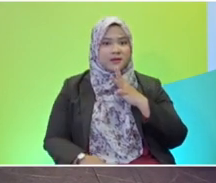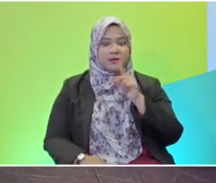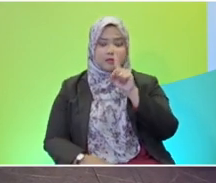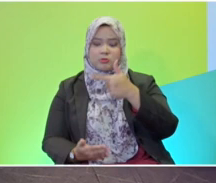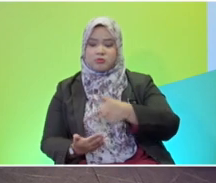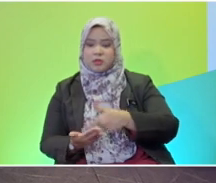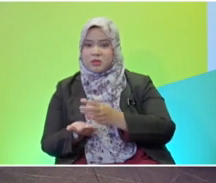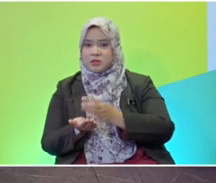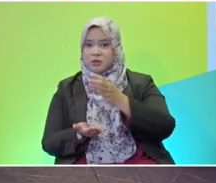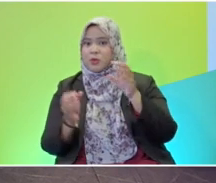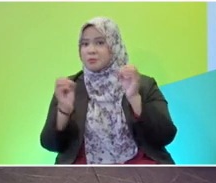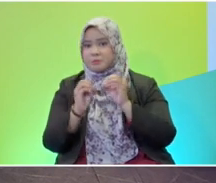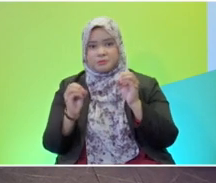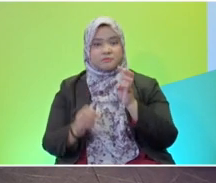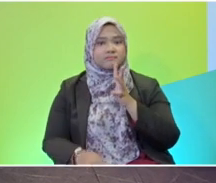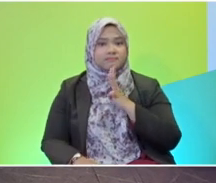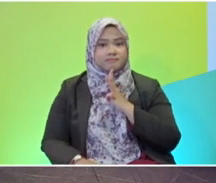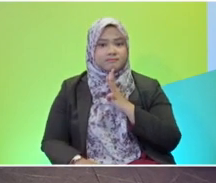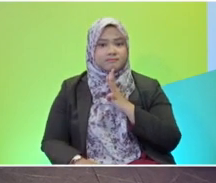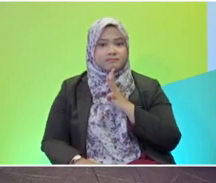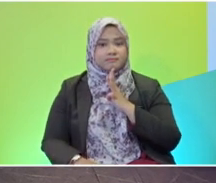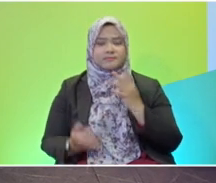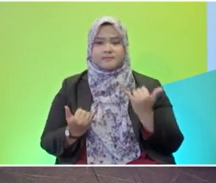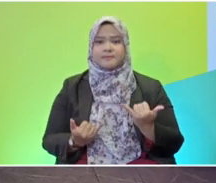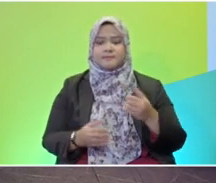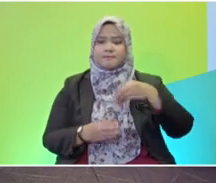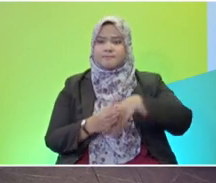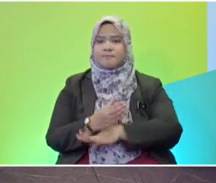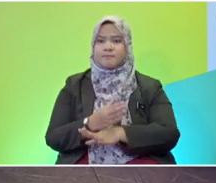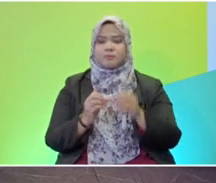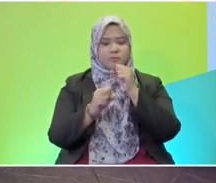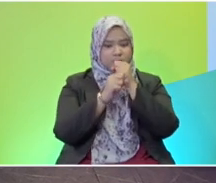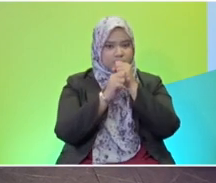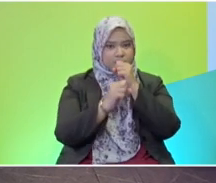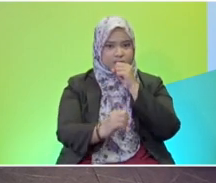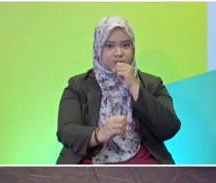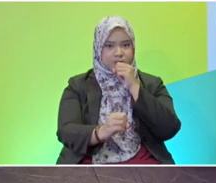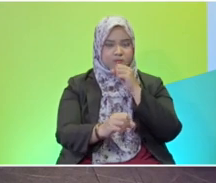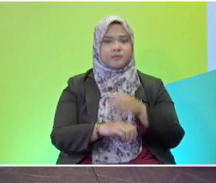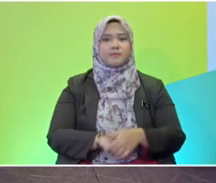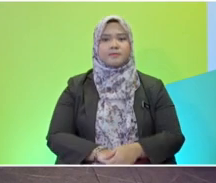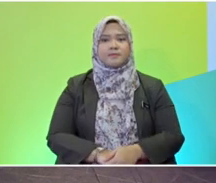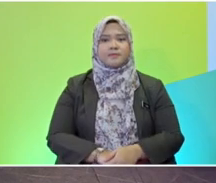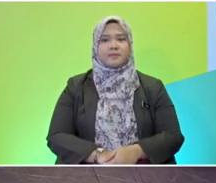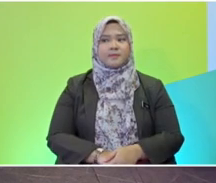informasikan dulu yang tadi stroke dalam gelas yang tak Dai ada perubahan kita ada perubahan